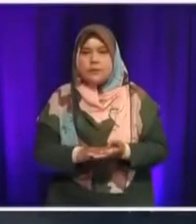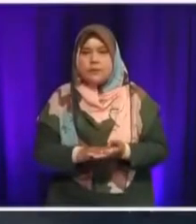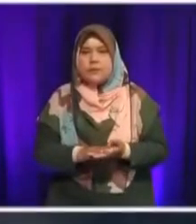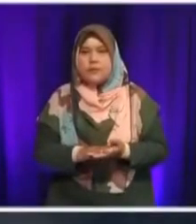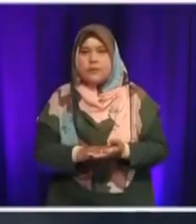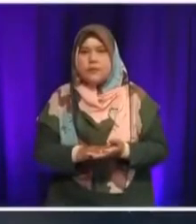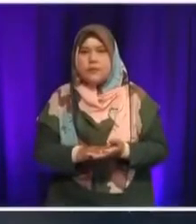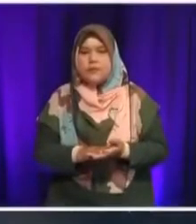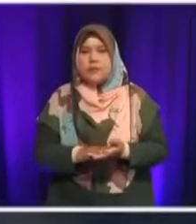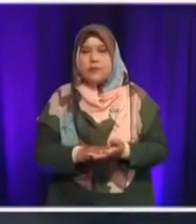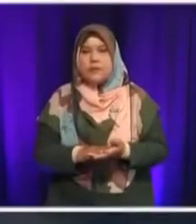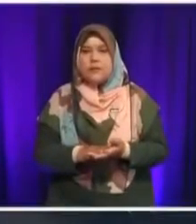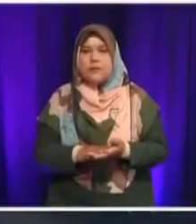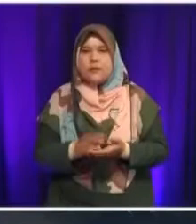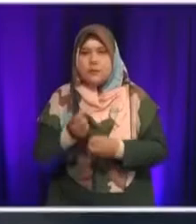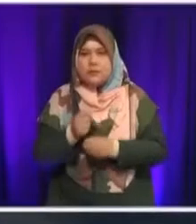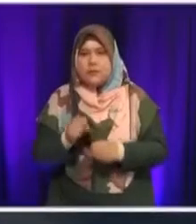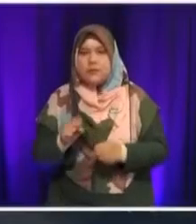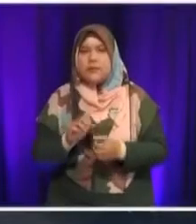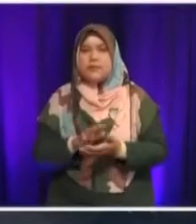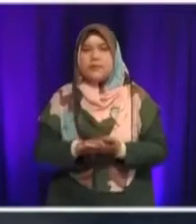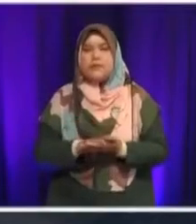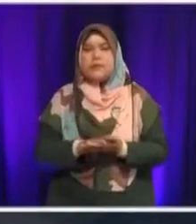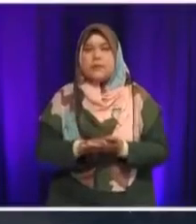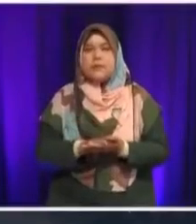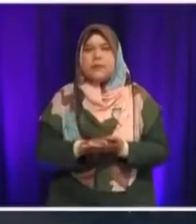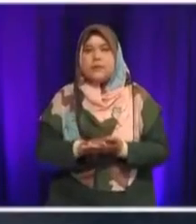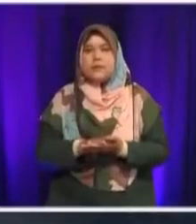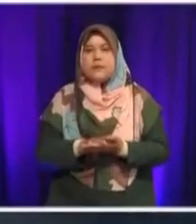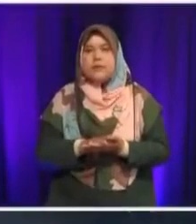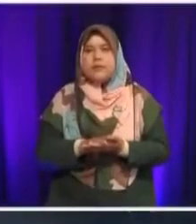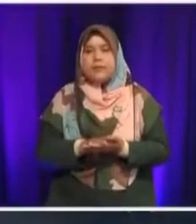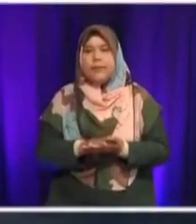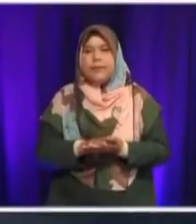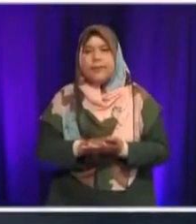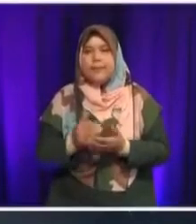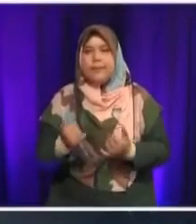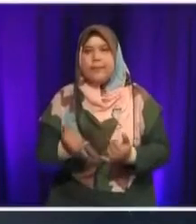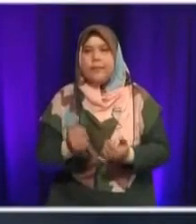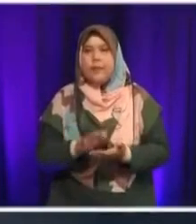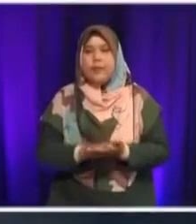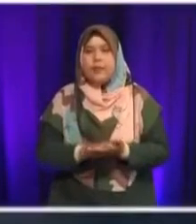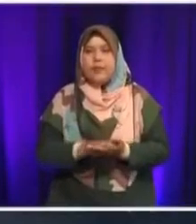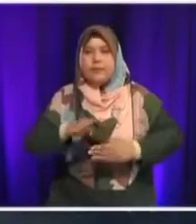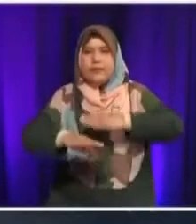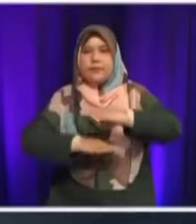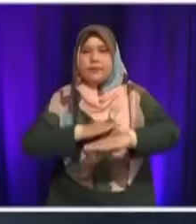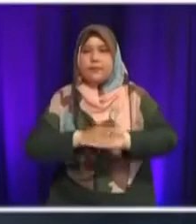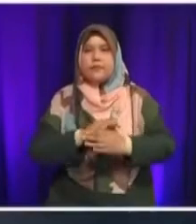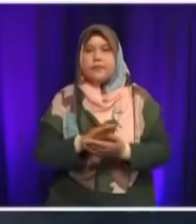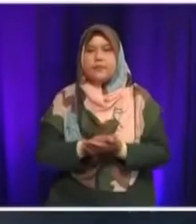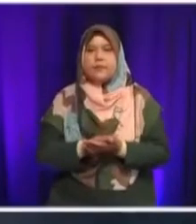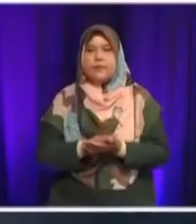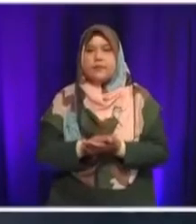baik sekarang ini event diberikan tugas untuk menggunakan calon kertas dan menggunakan keranjang kita mulai Kajung kita